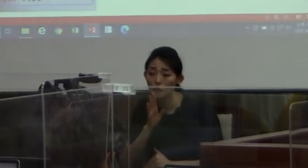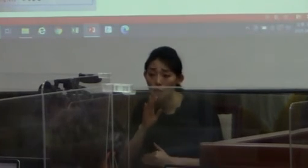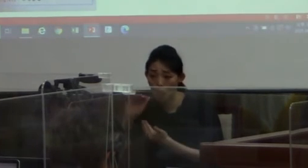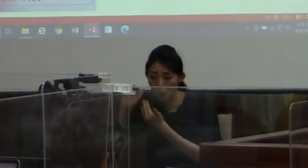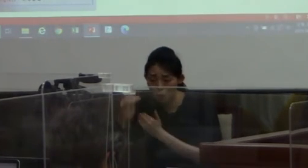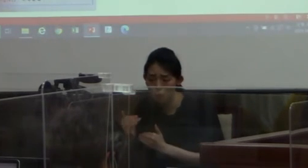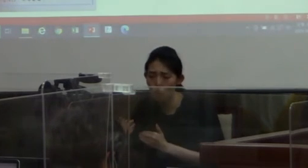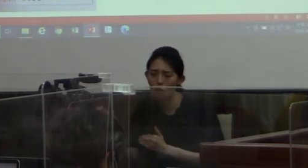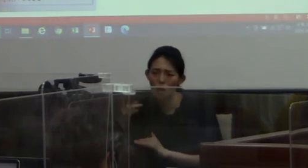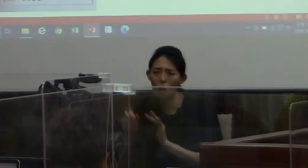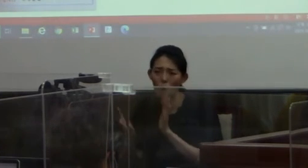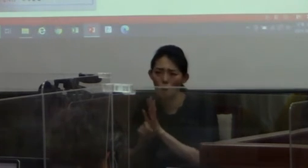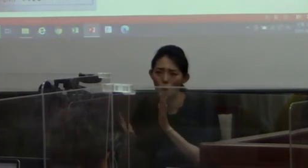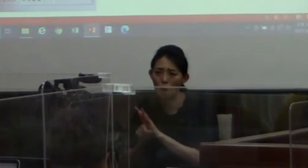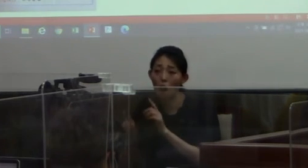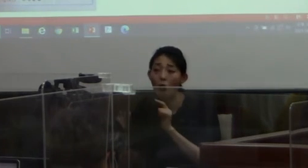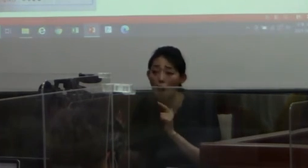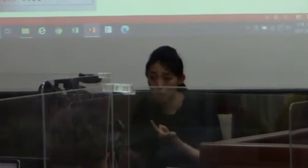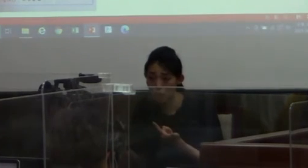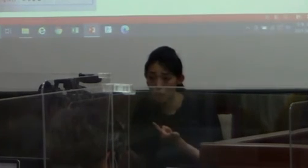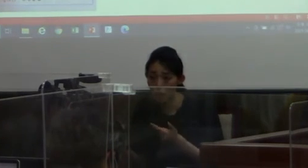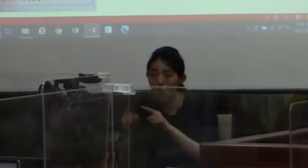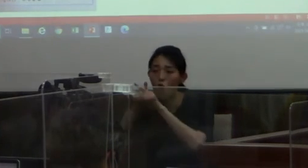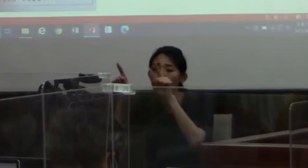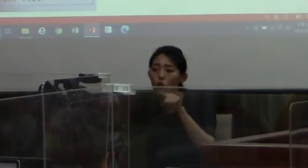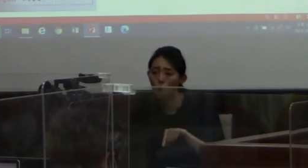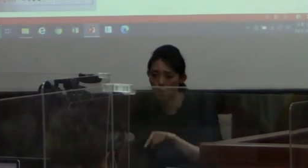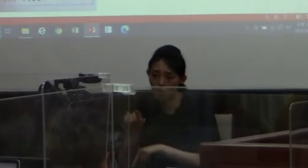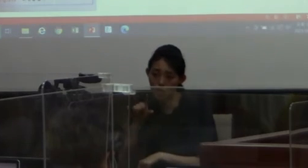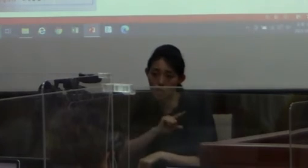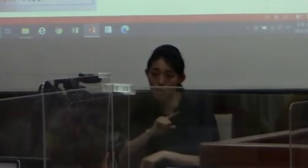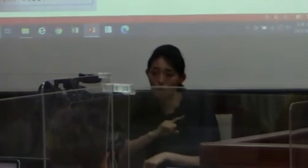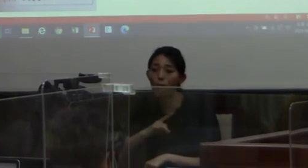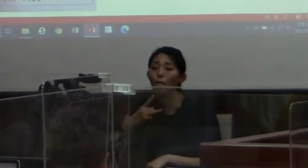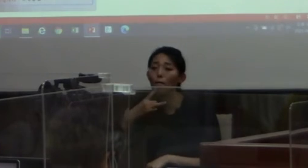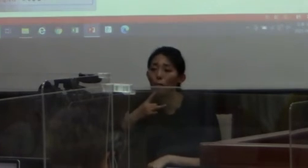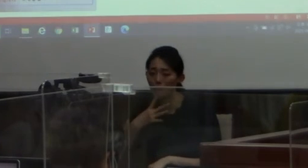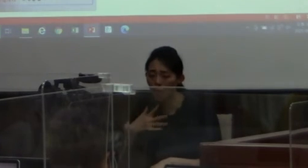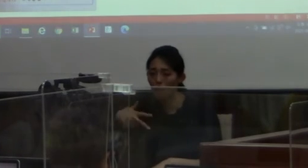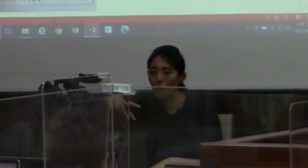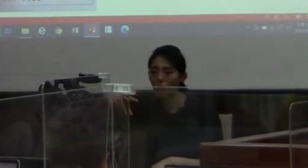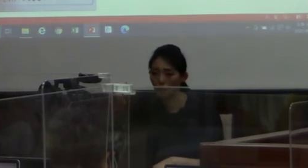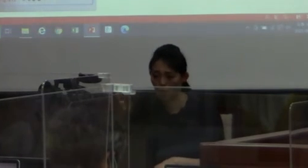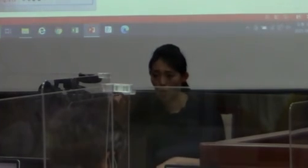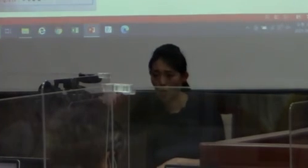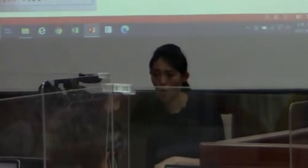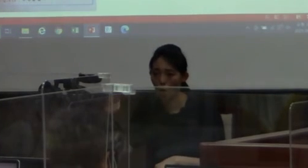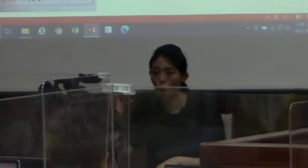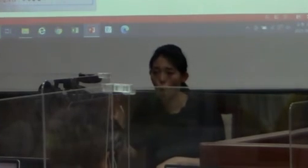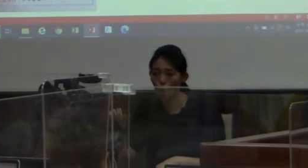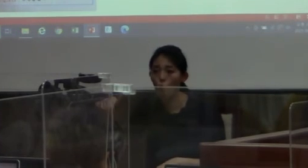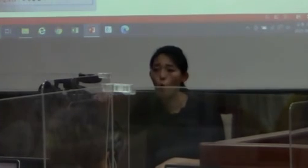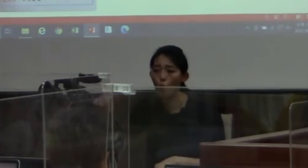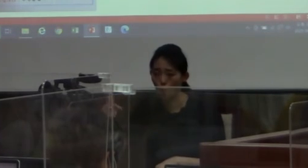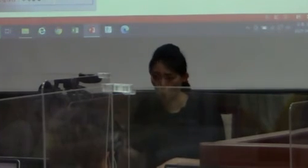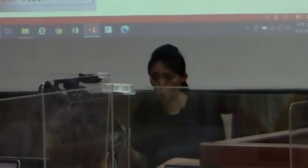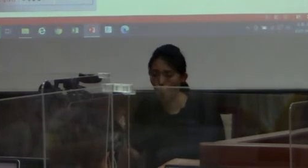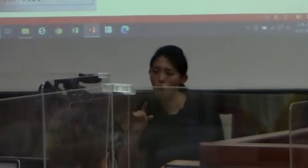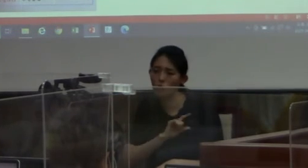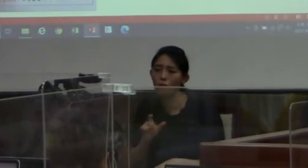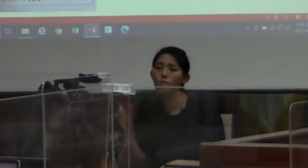그 공고의 명칭을 선택하는 과정에서 끝부분에 재공고라는 명칭을 썼다.